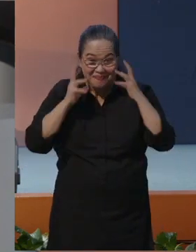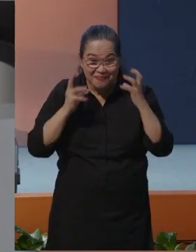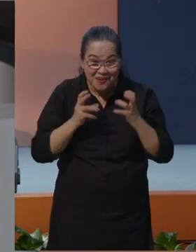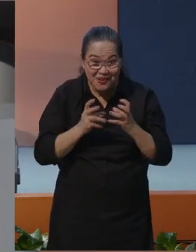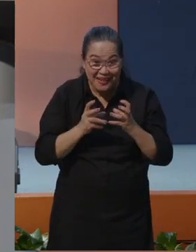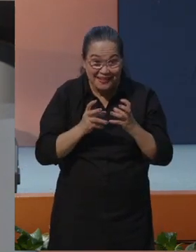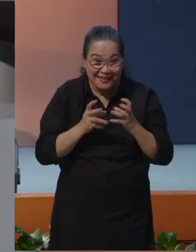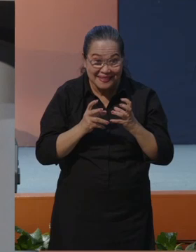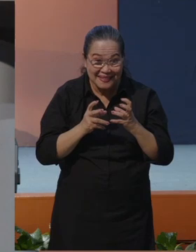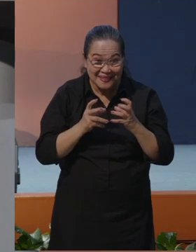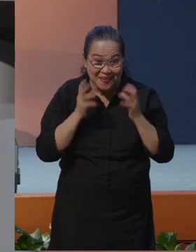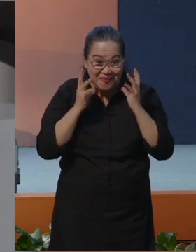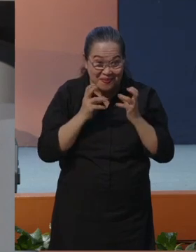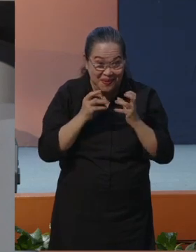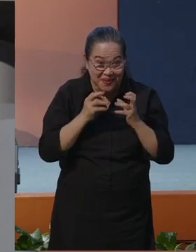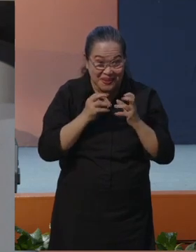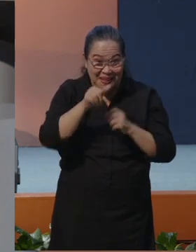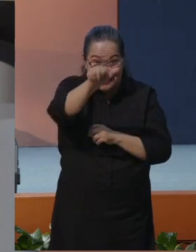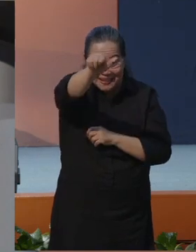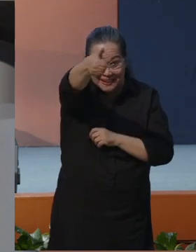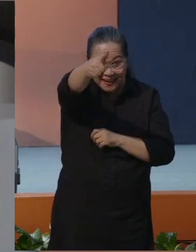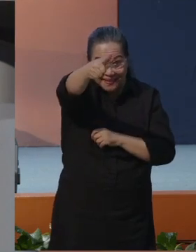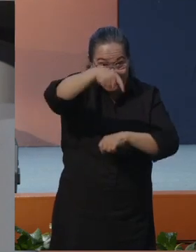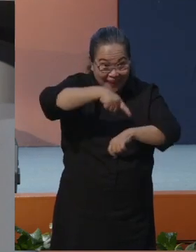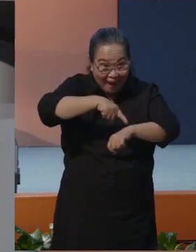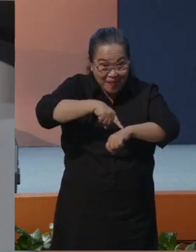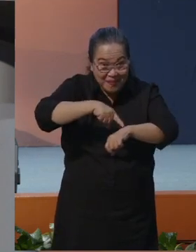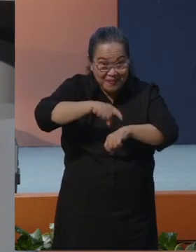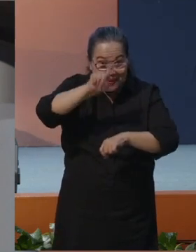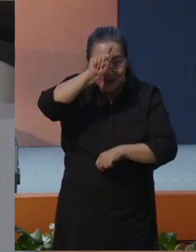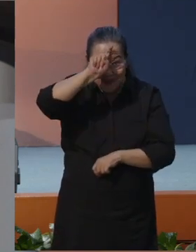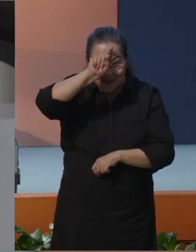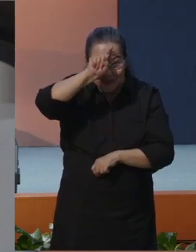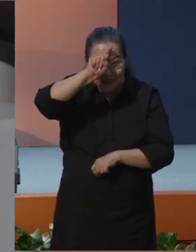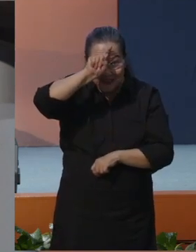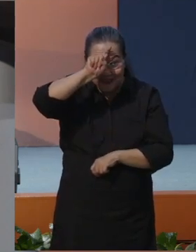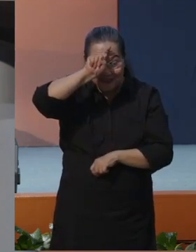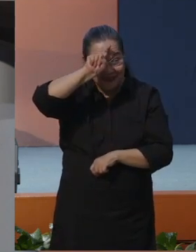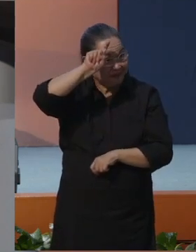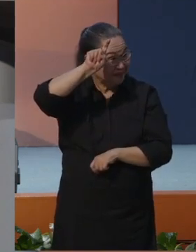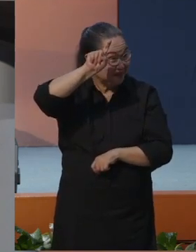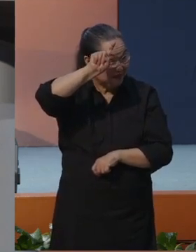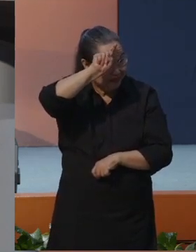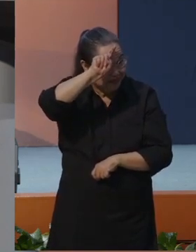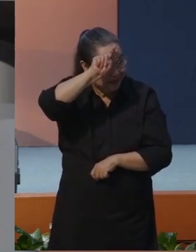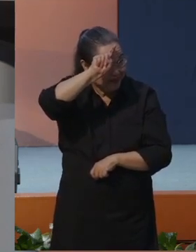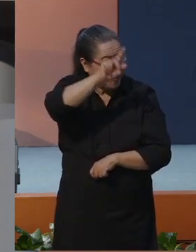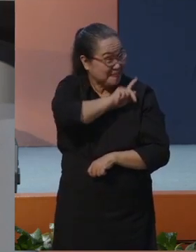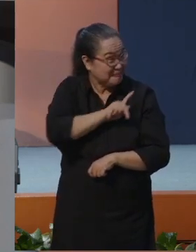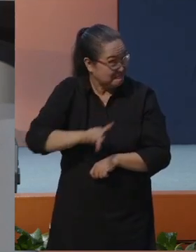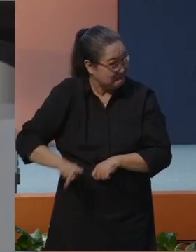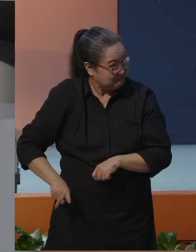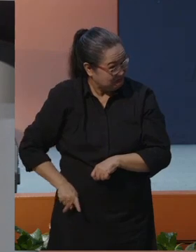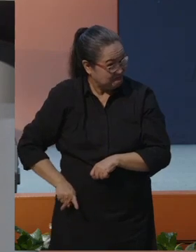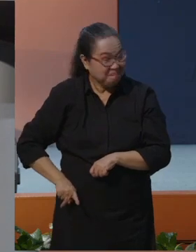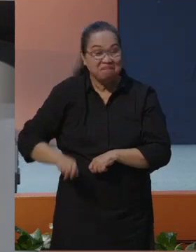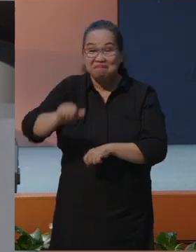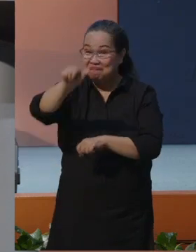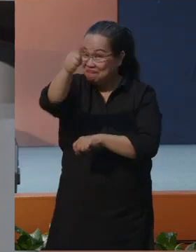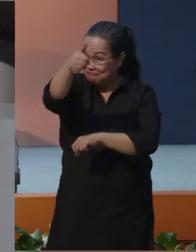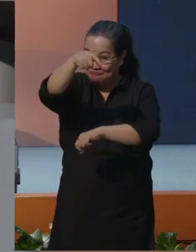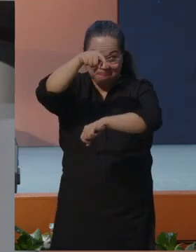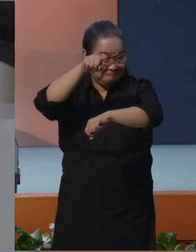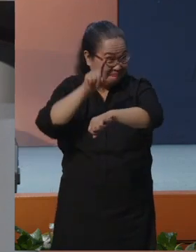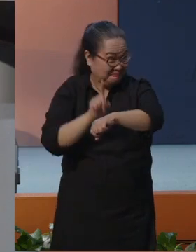heart." Ano ibig sabihin nun? Responsable pa ba yung mga hinarden niya ang hearts? Kung ang Diyos ang nag-harden